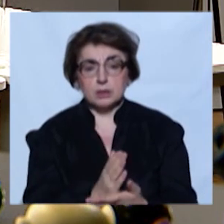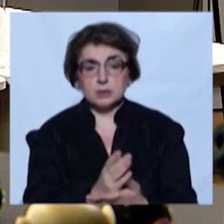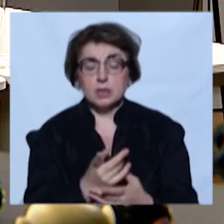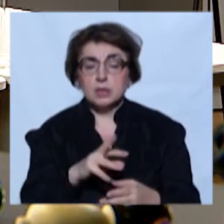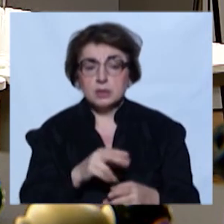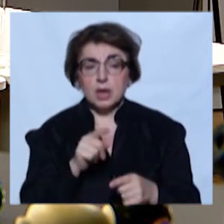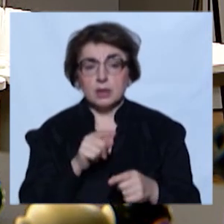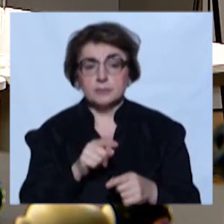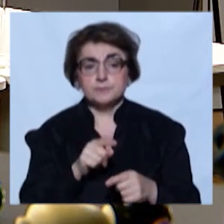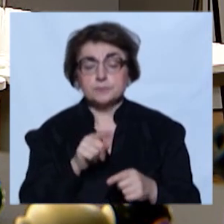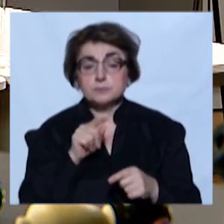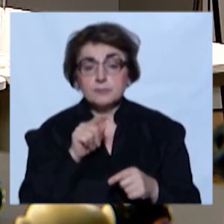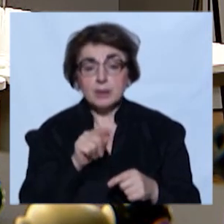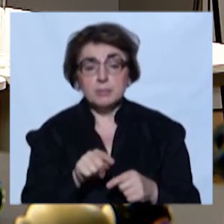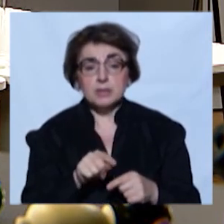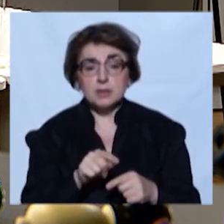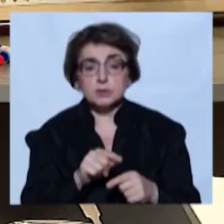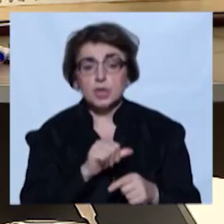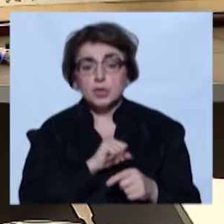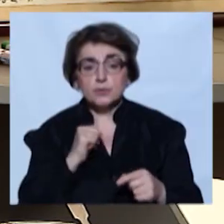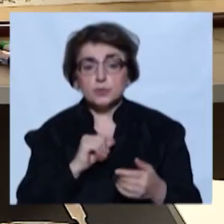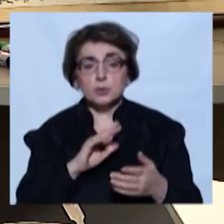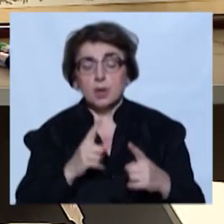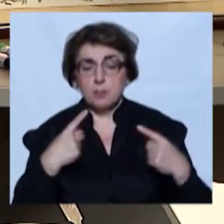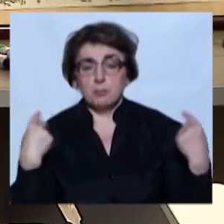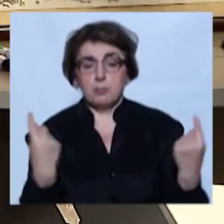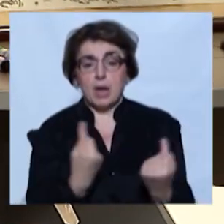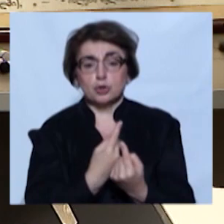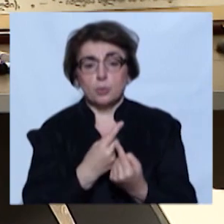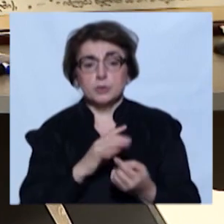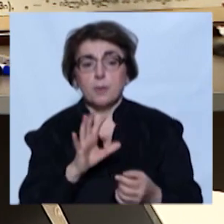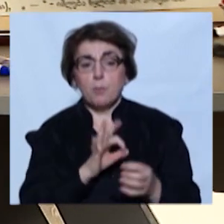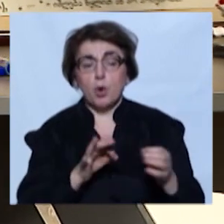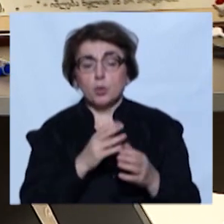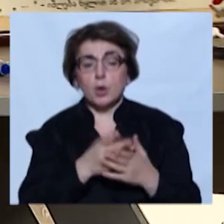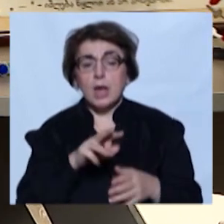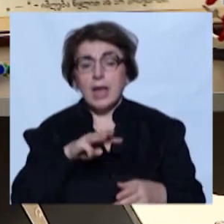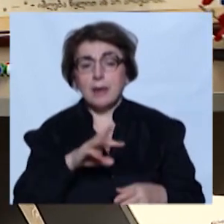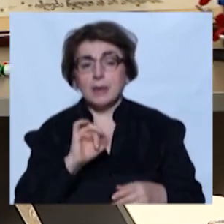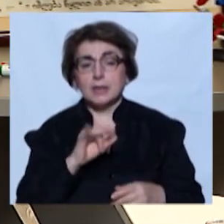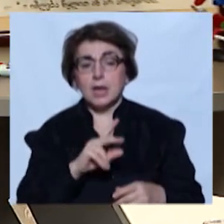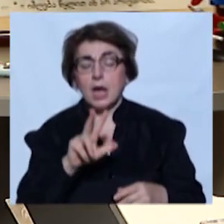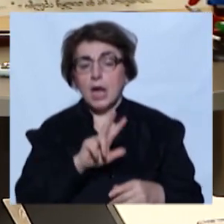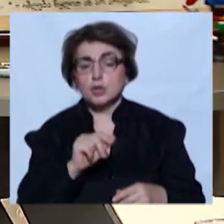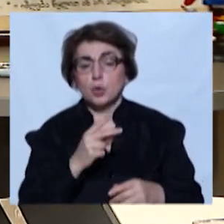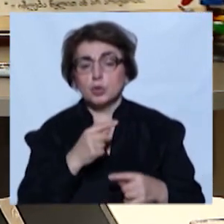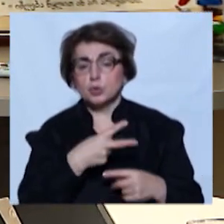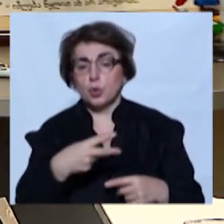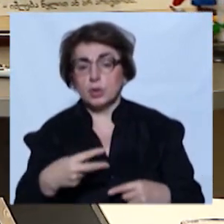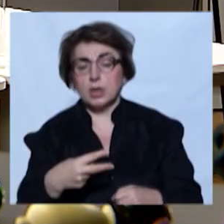და მისი ფარდობითი მოლეკულური მასაც მინდა გავიხსენოთ, M2, H2O-სი